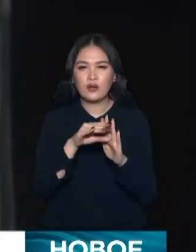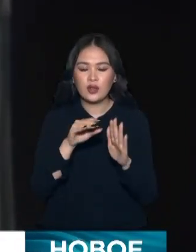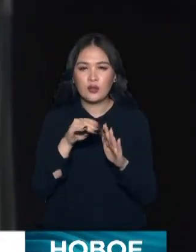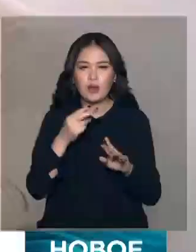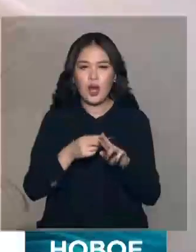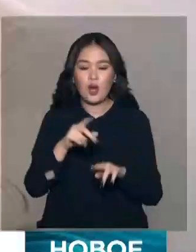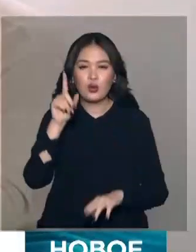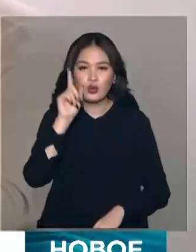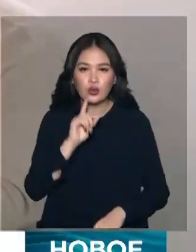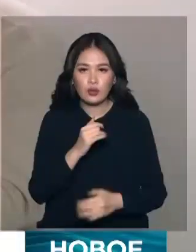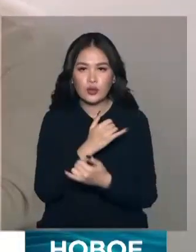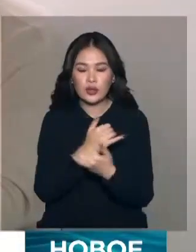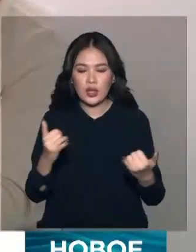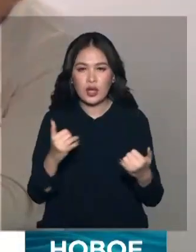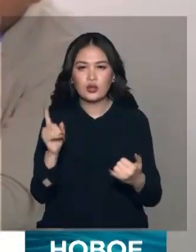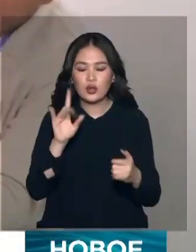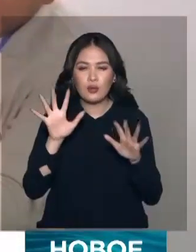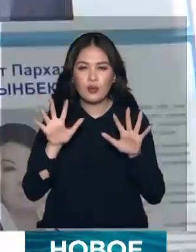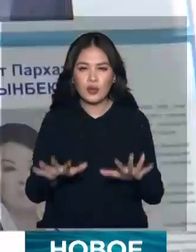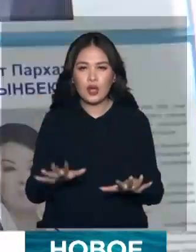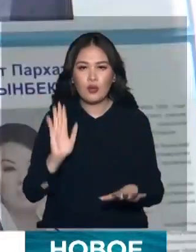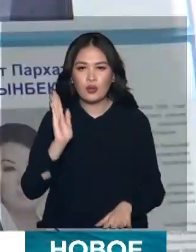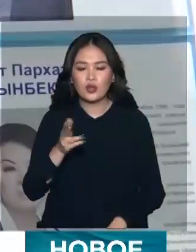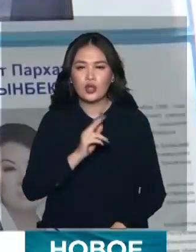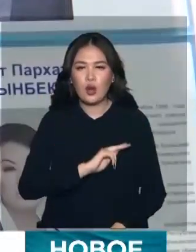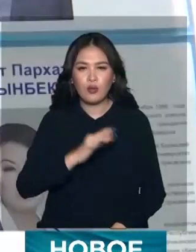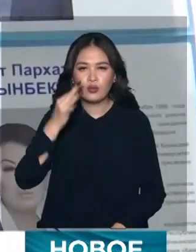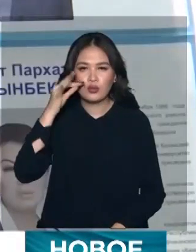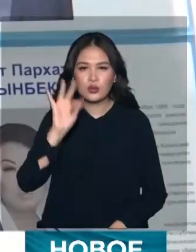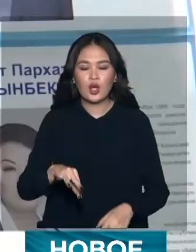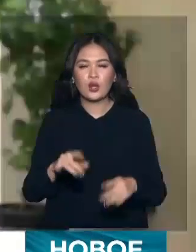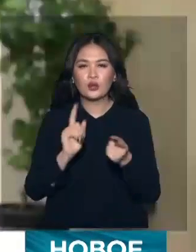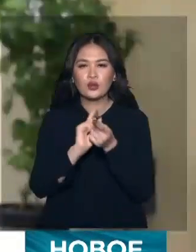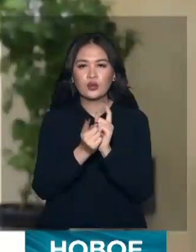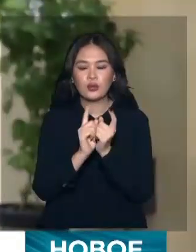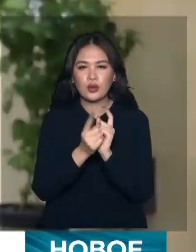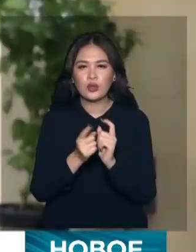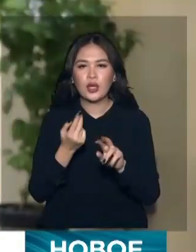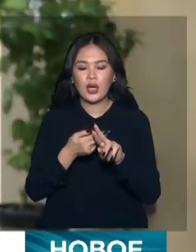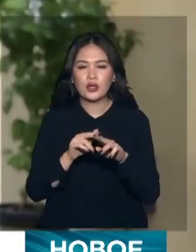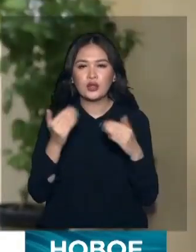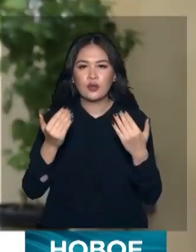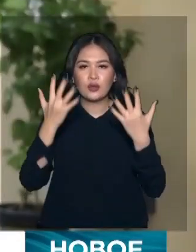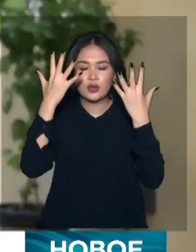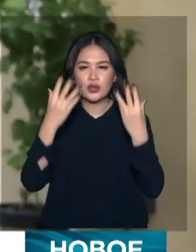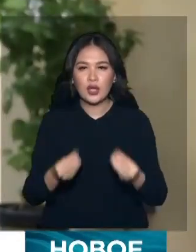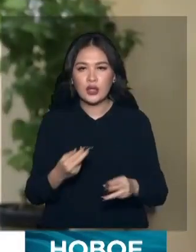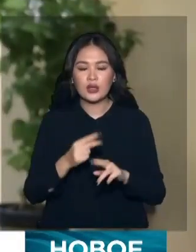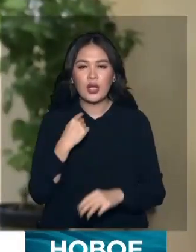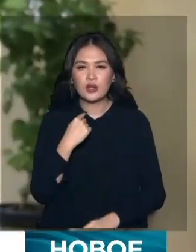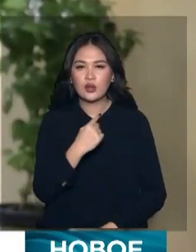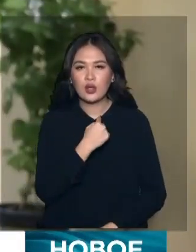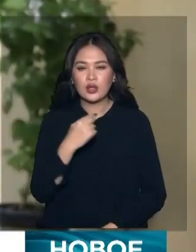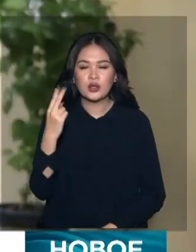их удобства непосредственно на местах будут работать опытные сурдопереводчики. На сегодняшний день в Талдыкурган прибыло уже